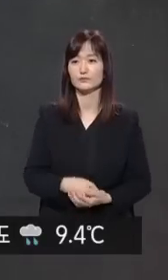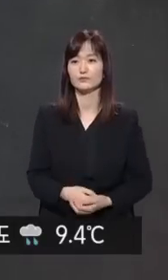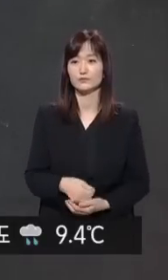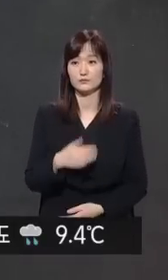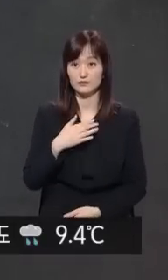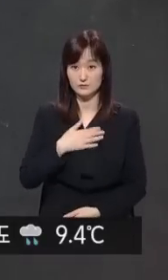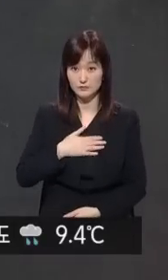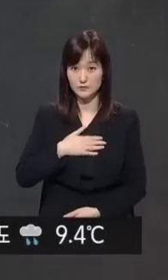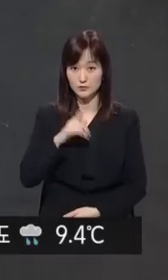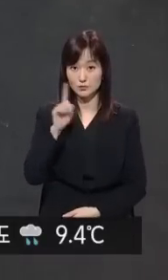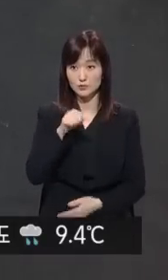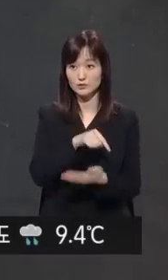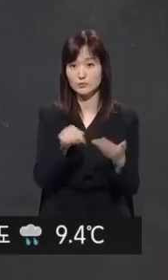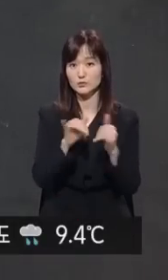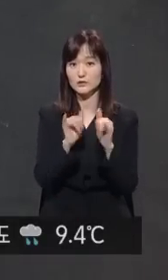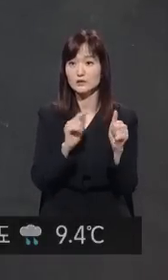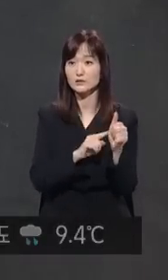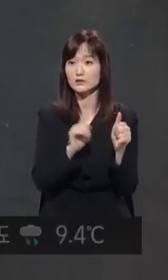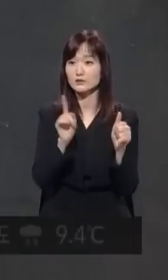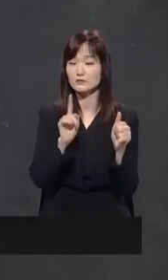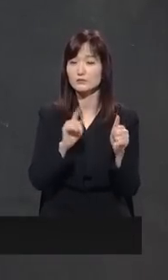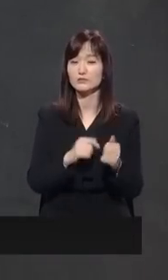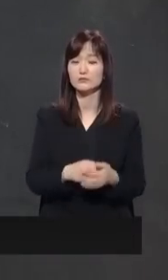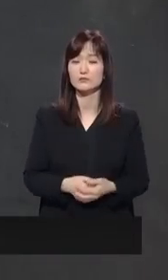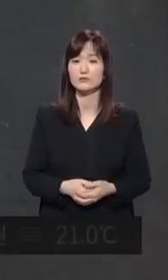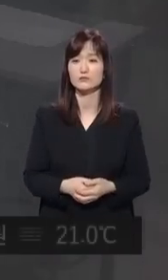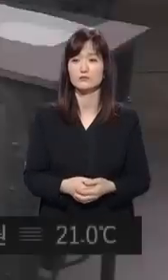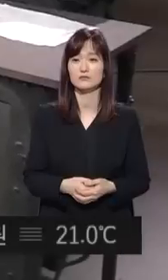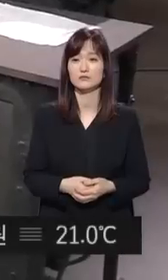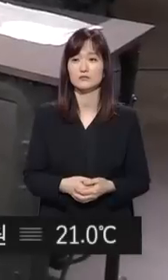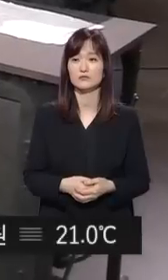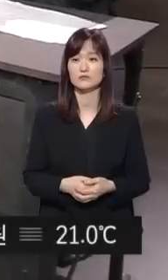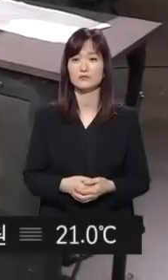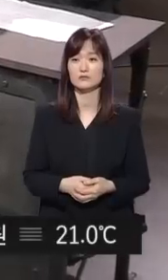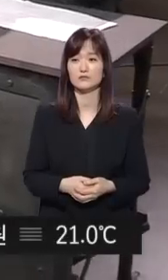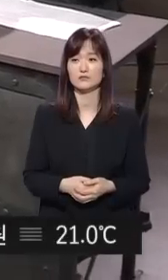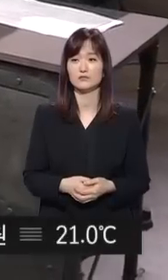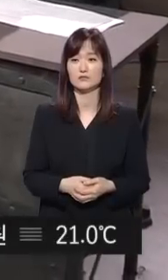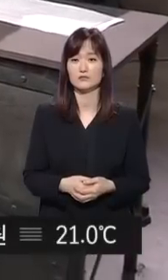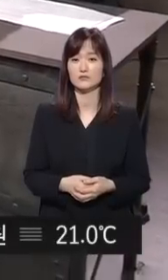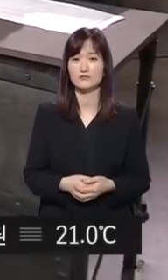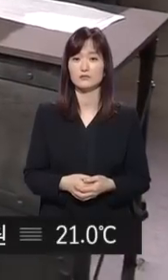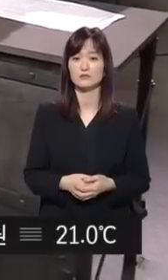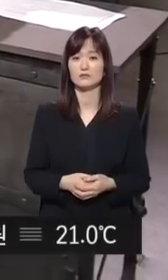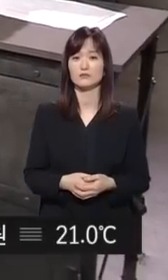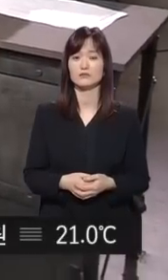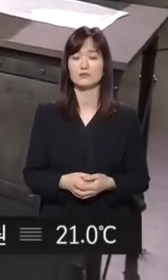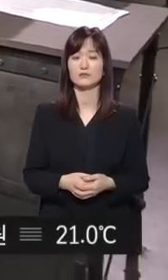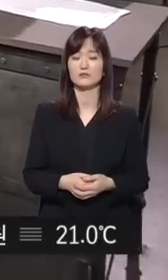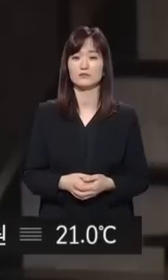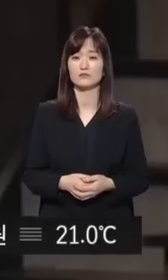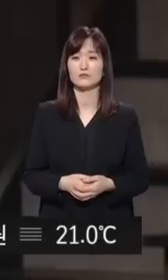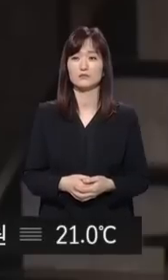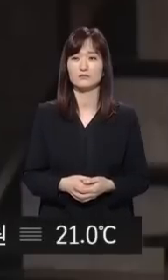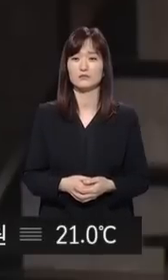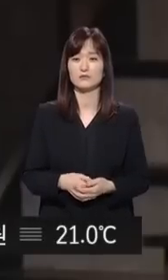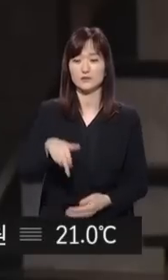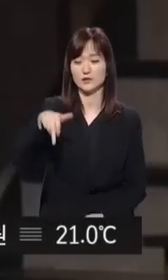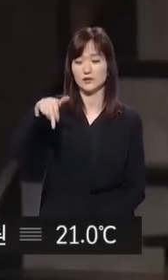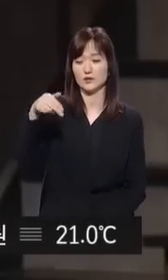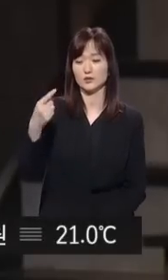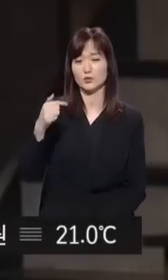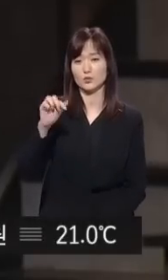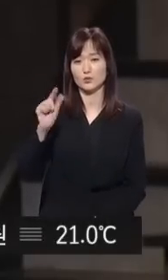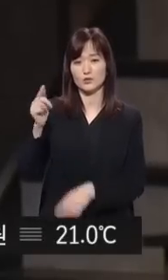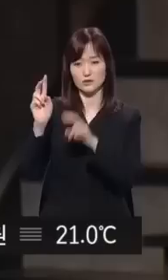알고 보니 피해자다 이게 무슨 요술이죠 아까 제일 처음에 왔던 시시 그러니까 cg를 보면 그 어떤 그 코인 회사에서